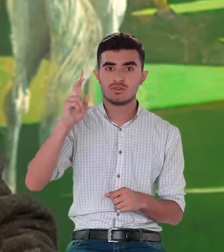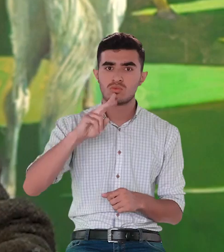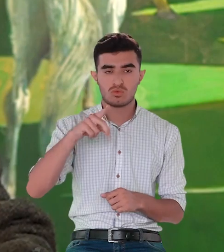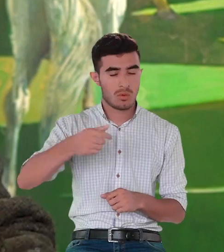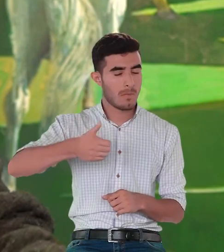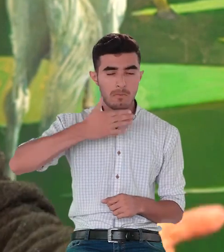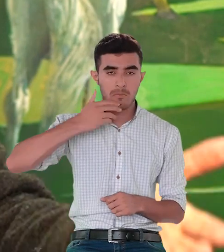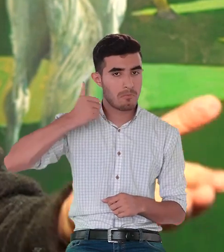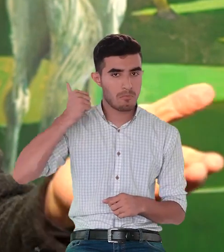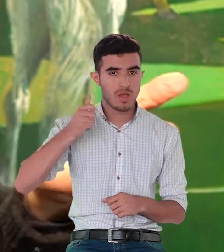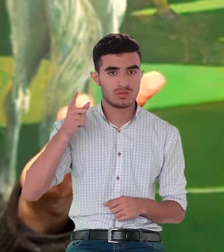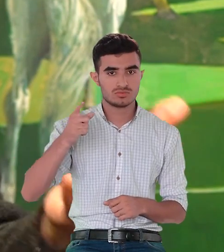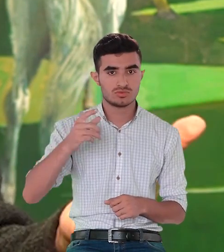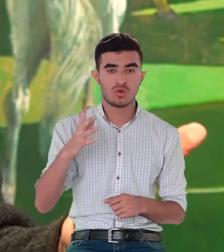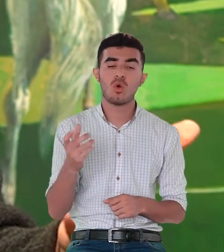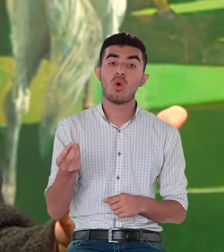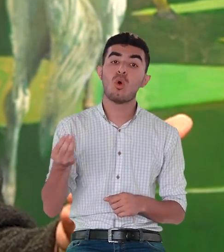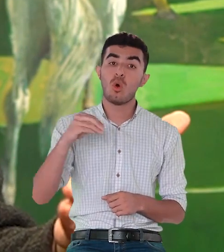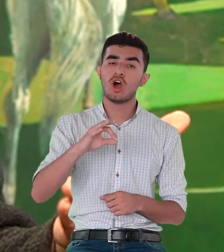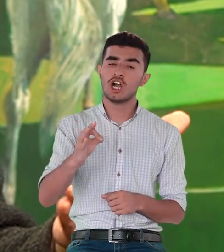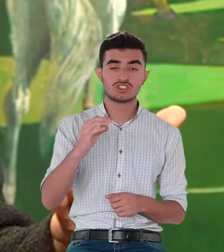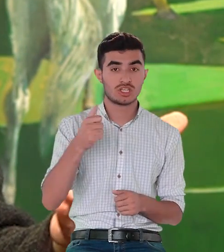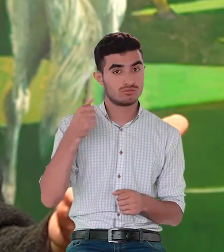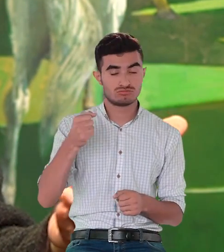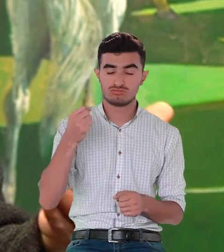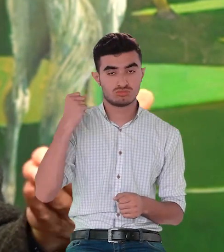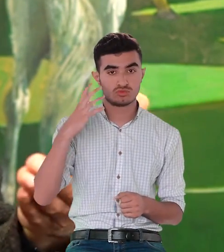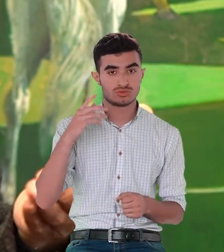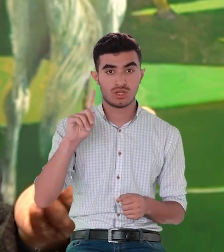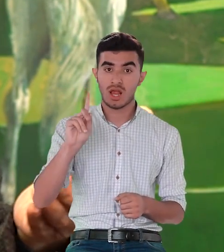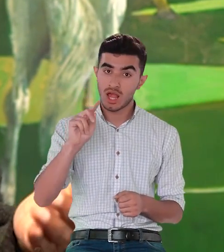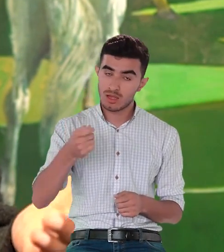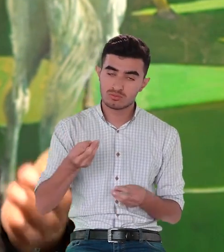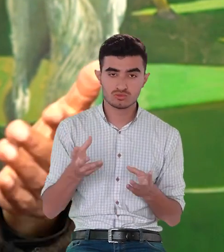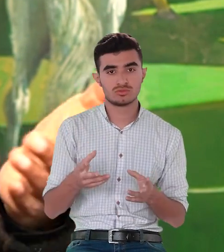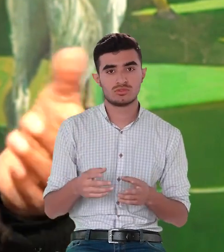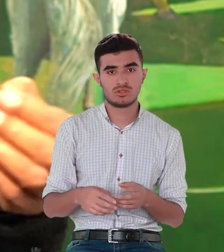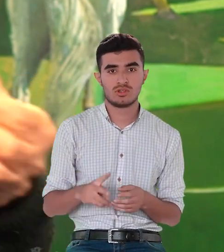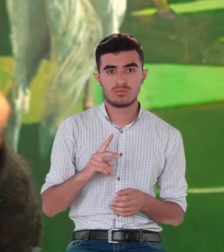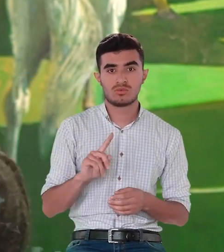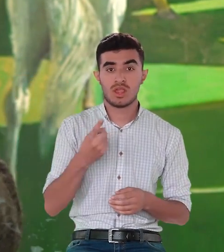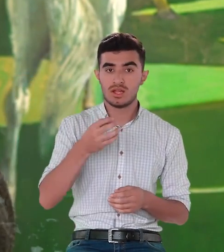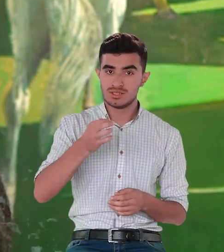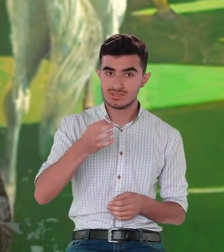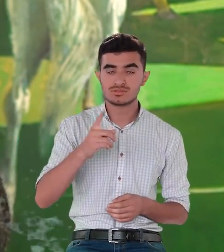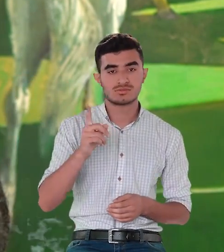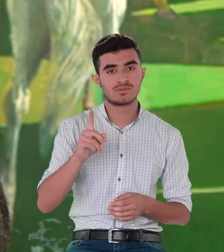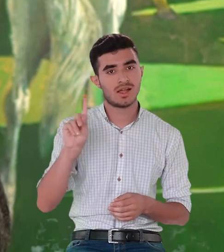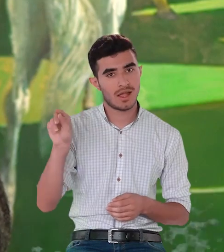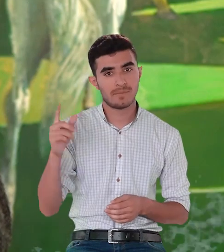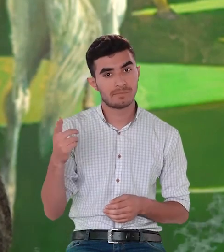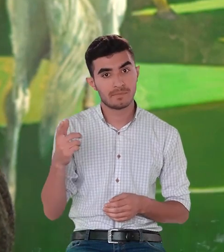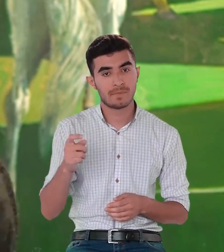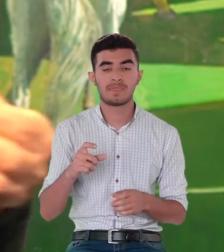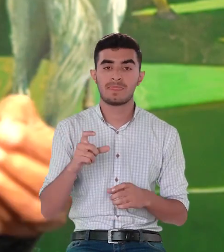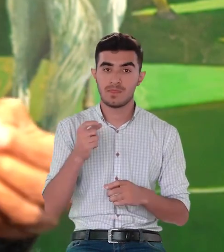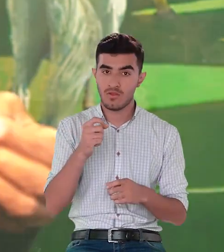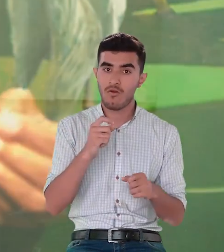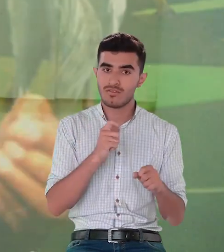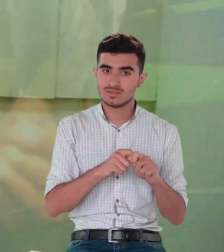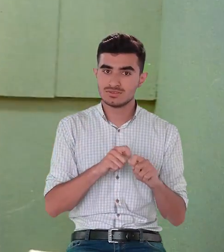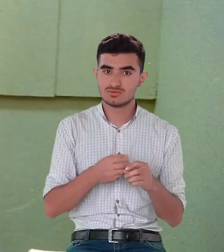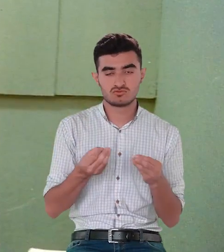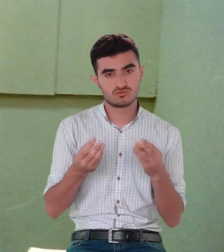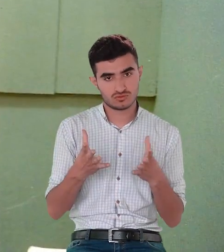بنتے ہیں نا. تو ان کو کہا کہ یہ ہے. تو اس نے کہا کہ یہ آپ کے پاس بہترین جو ہے وہ چیز